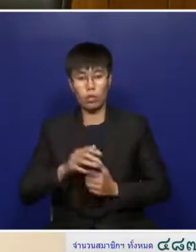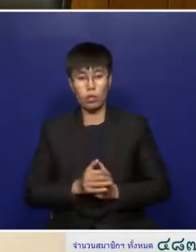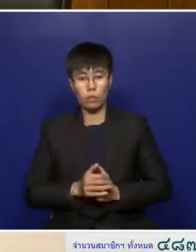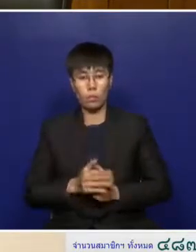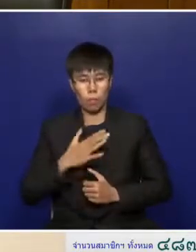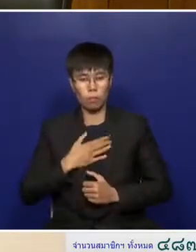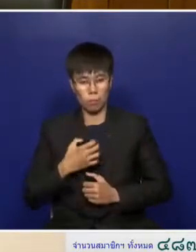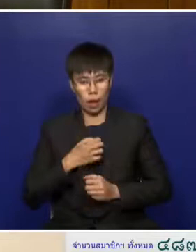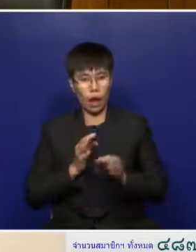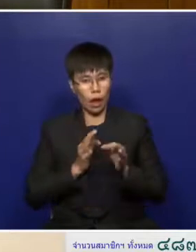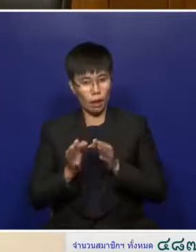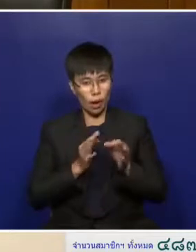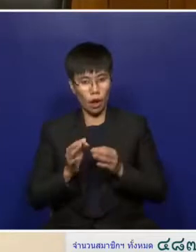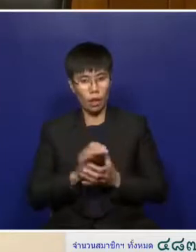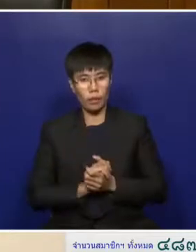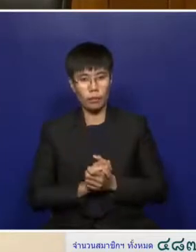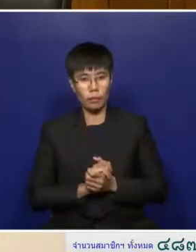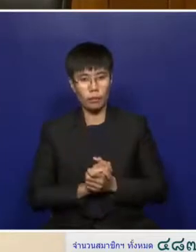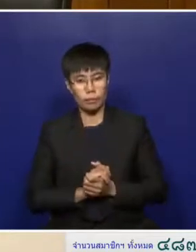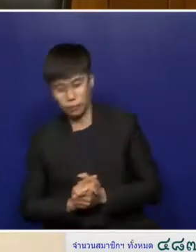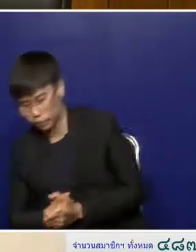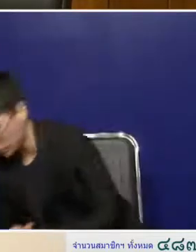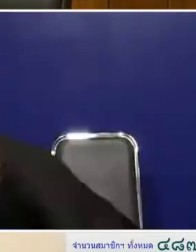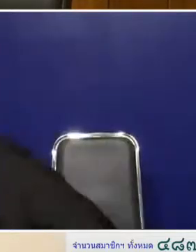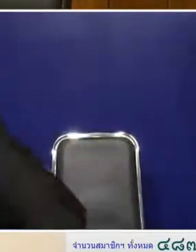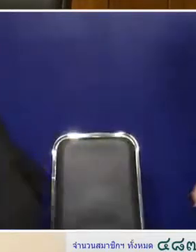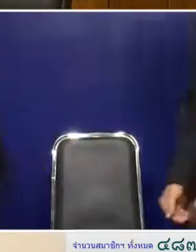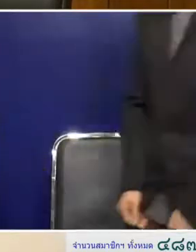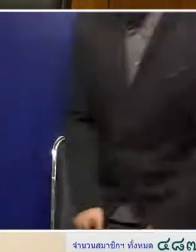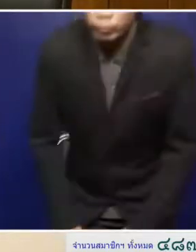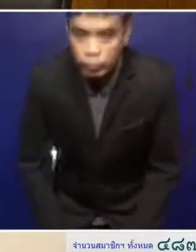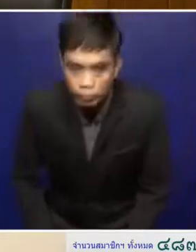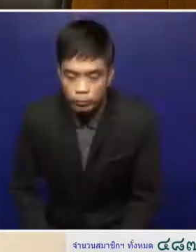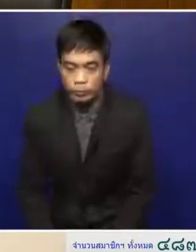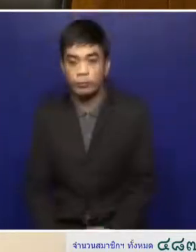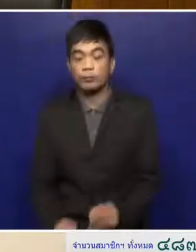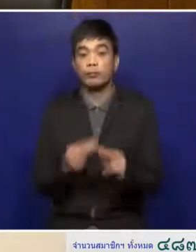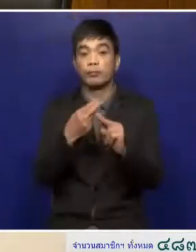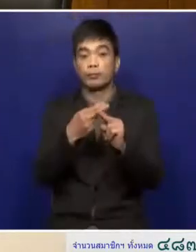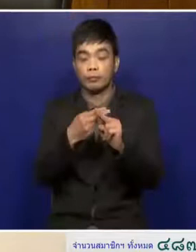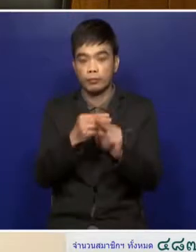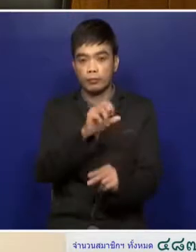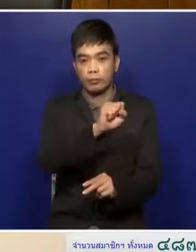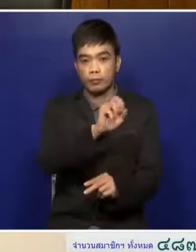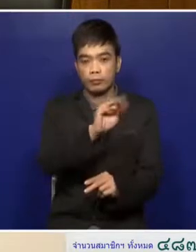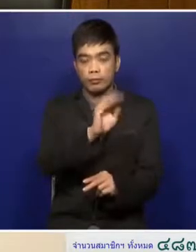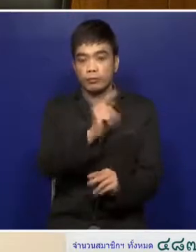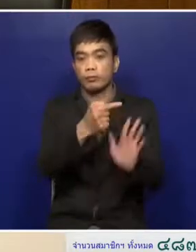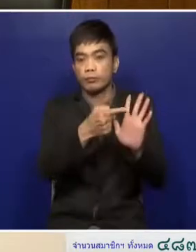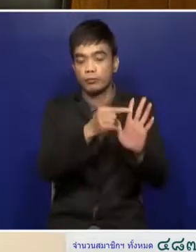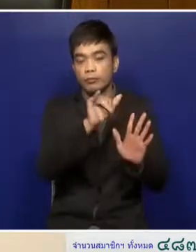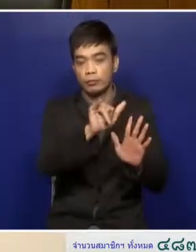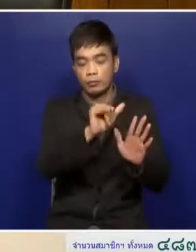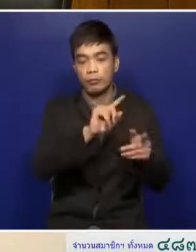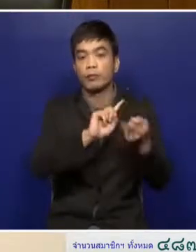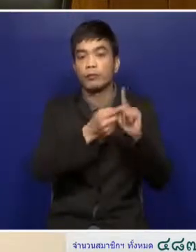ผมอยากจะชี้แจงตามลำดับดังนี้นะครับท่านแรกท่านสมชายฝั่งชนจิตเพื่อนสมาชิกจ